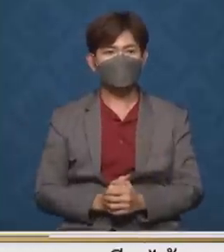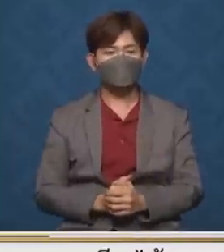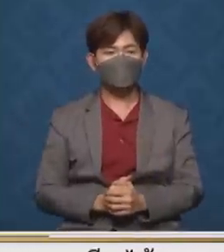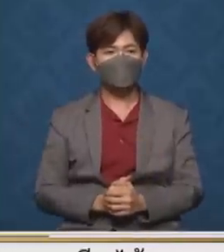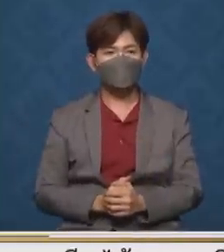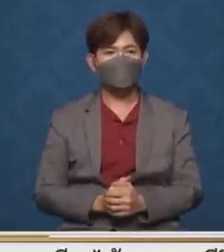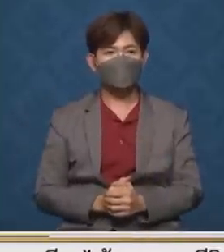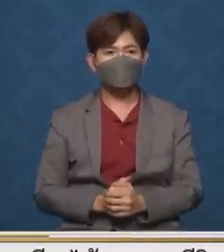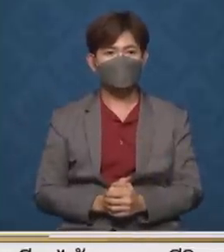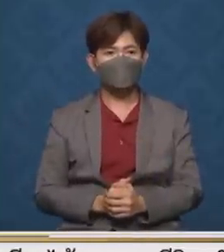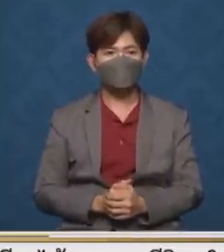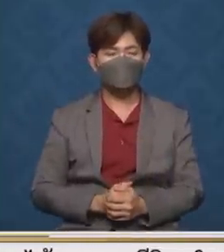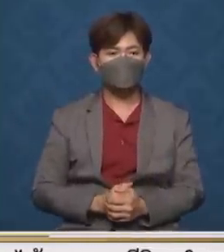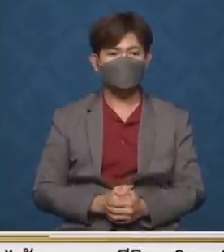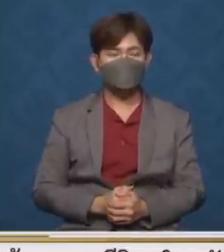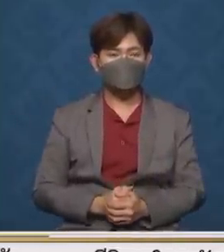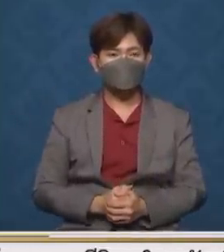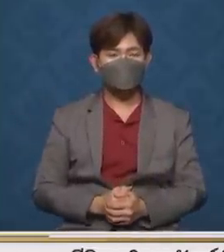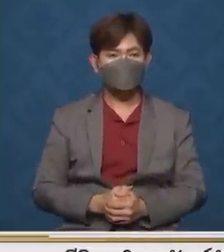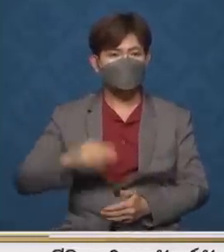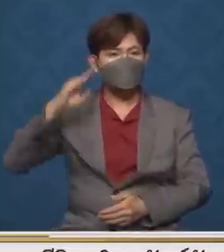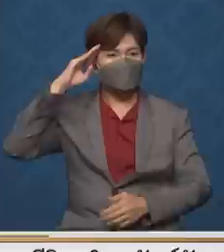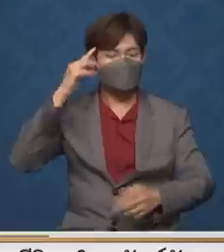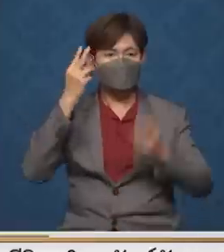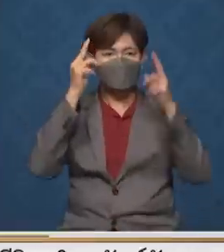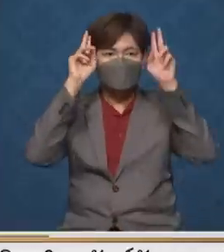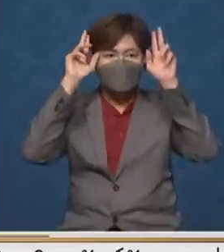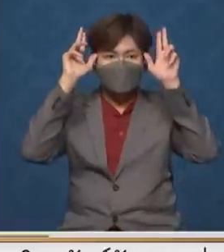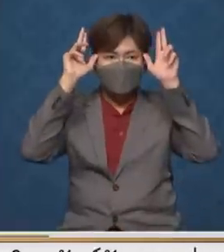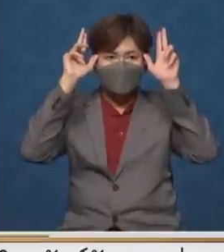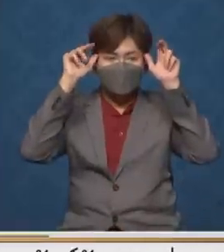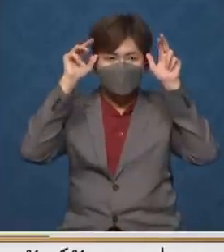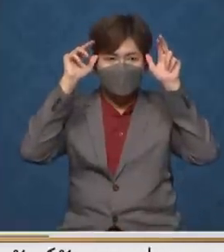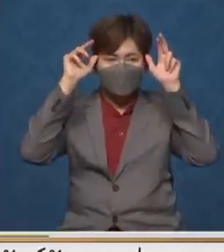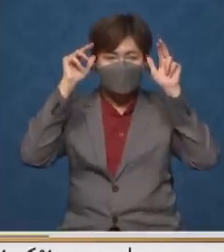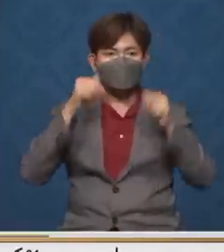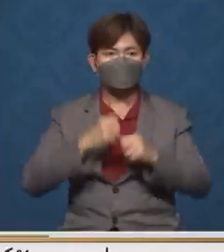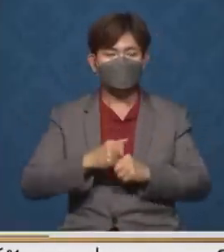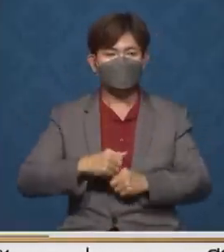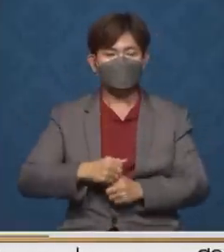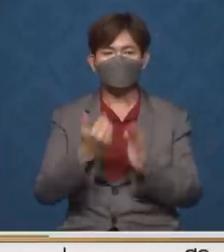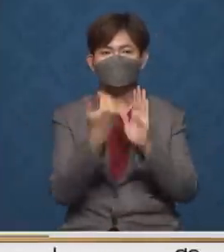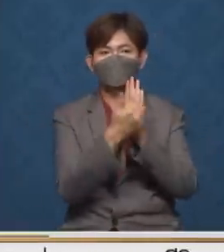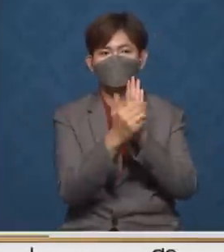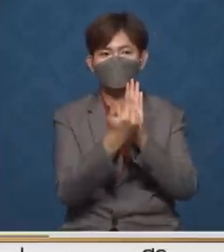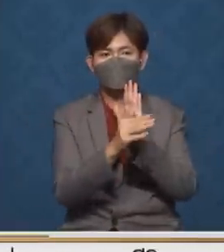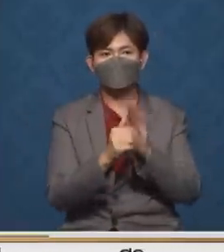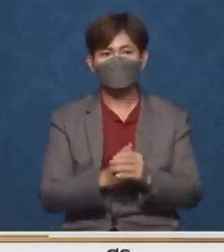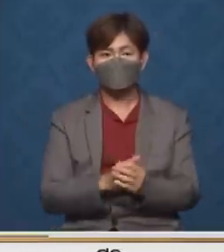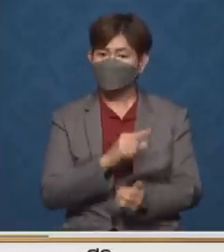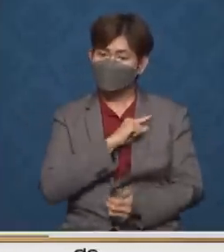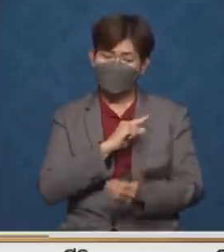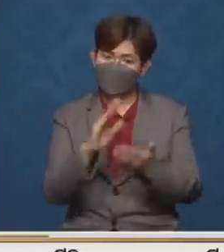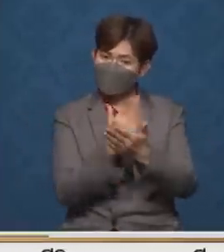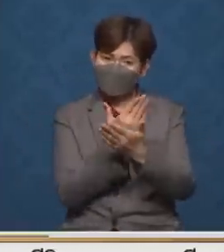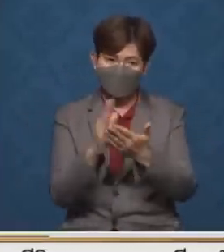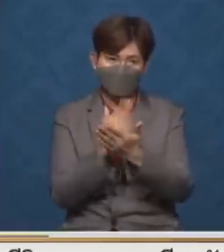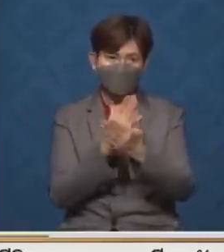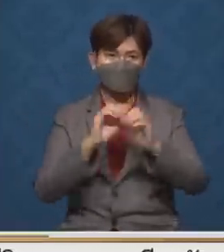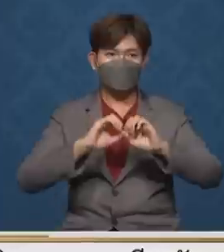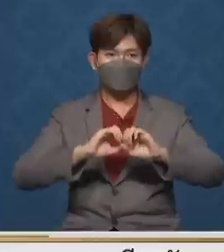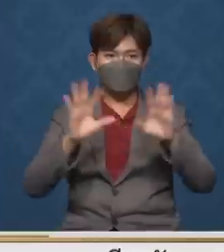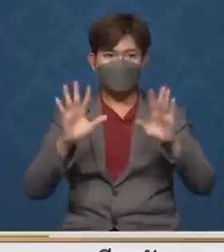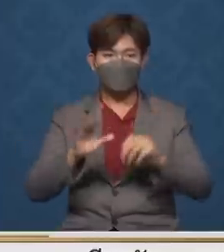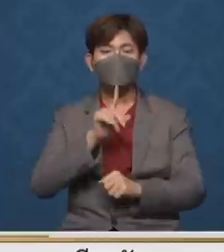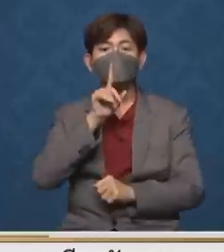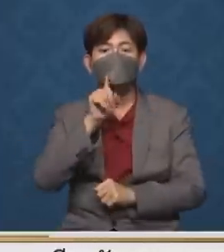หารมาที่ 6 ไปดูแลเพศอีสารผามวนนี่มอบหมายกันชัดเจนแล้ว